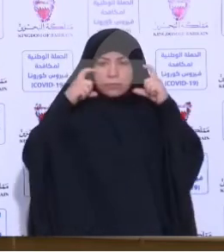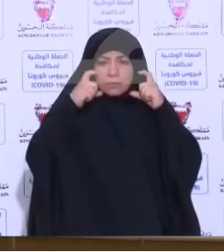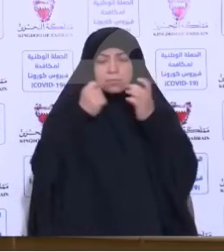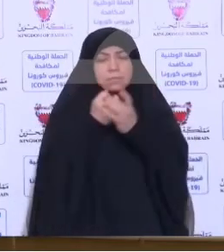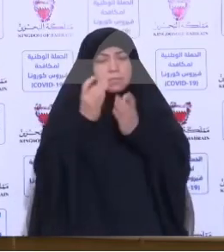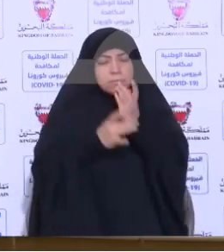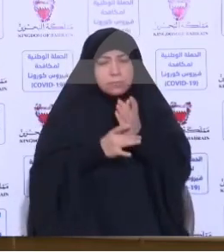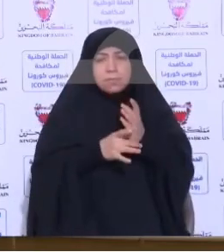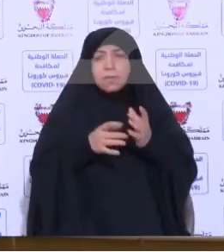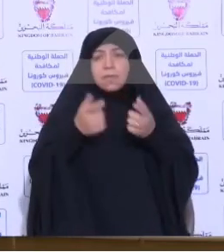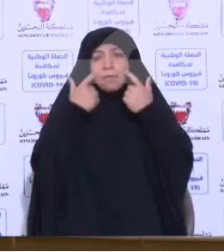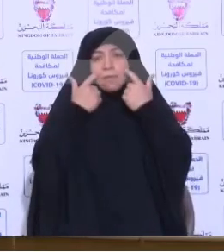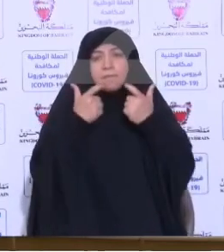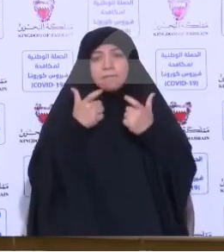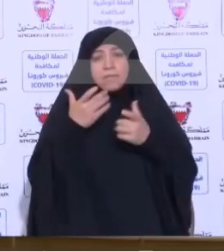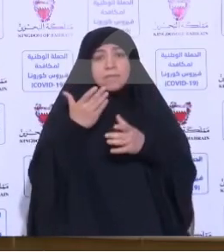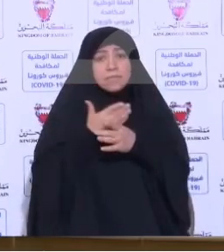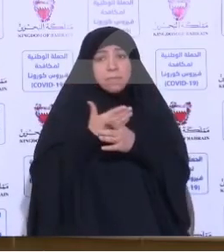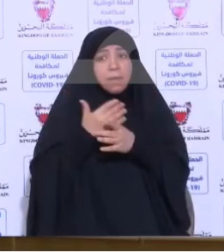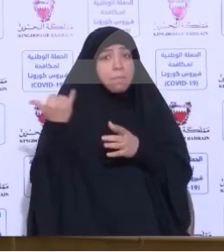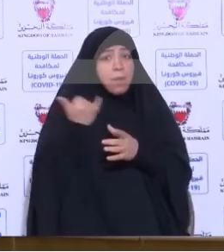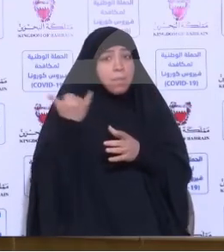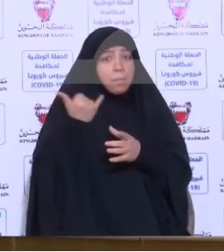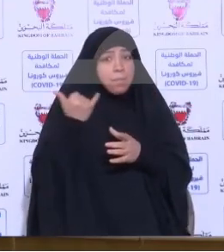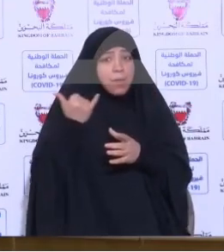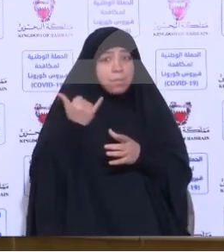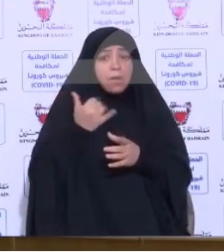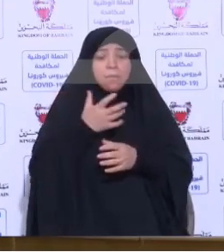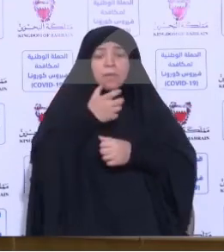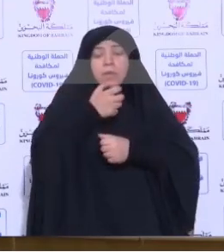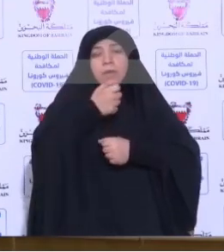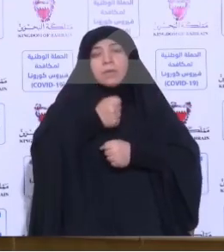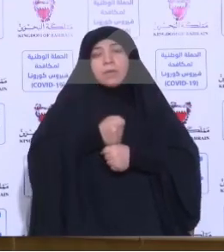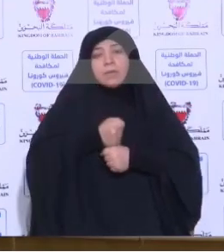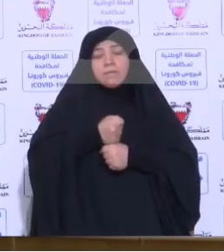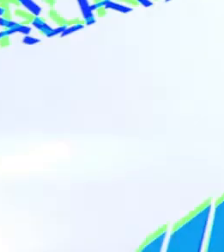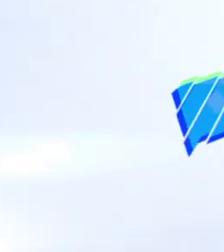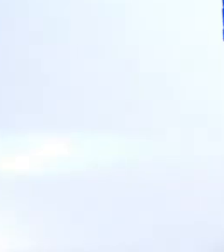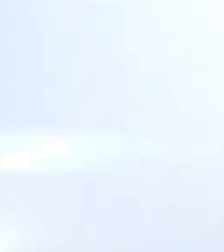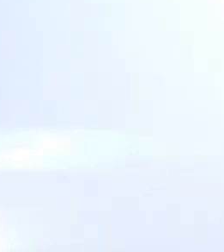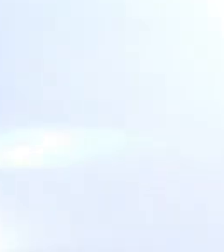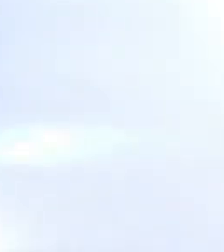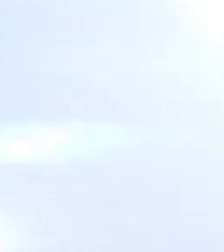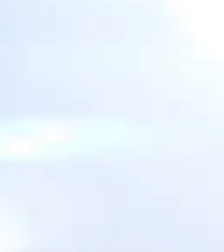وذلك لنتمكن من التصدي للفيروس والحد من انتشاره.